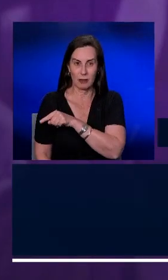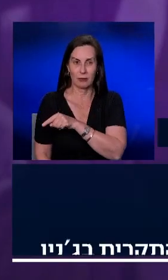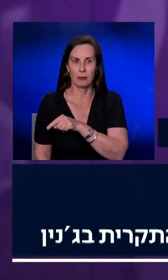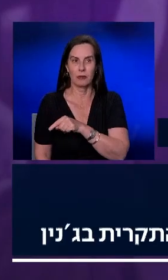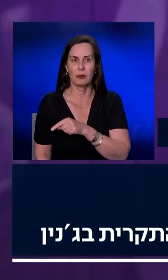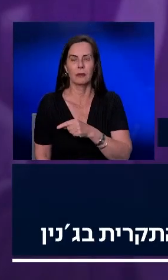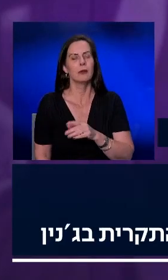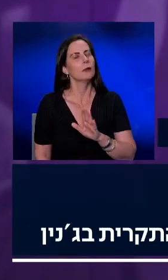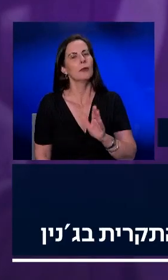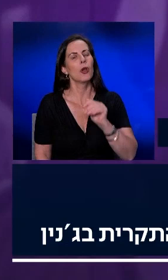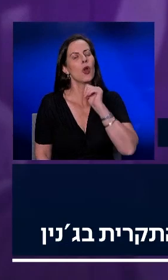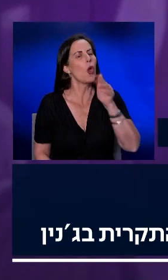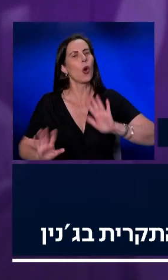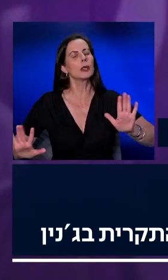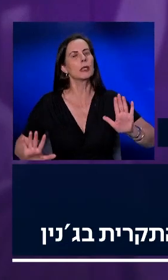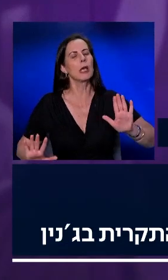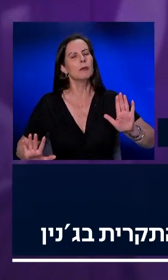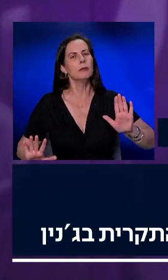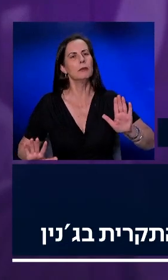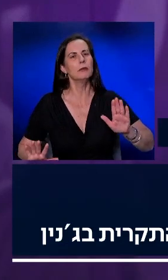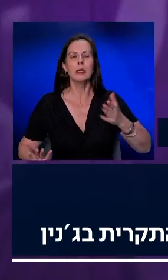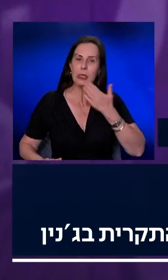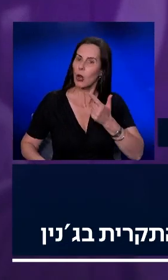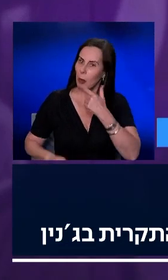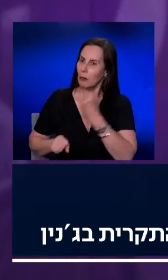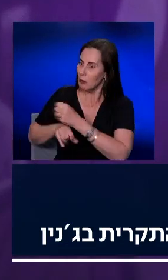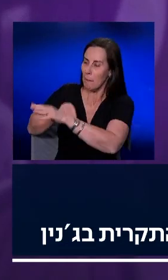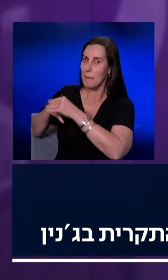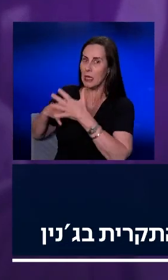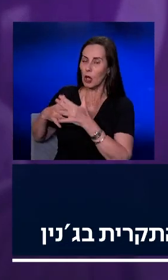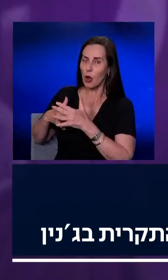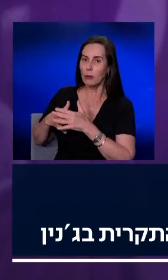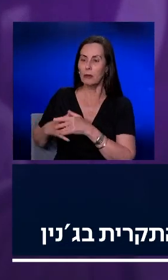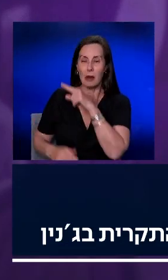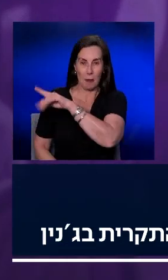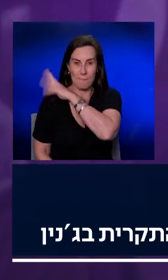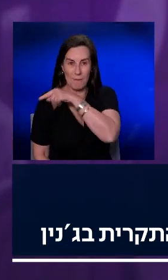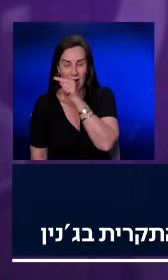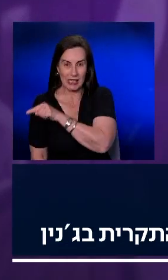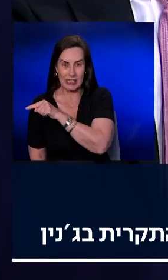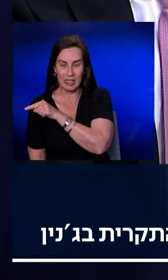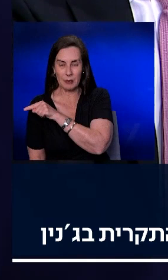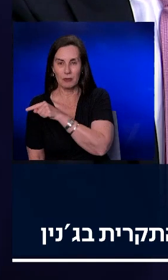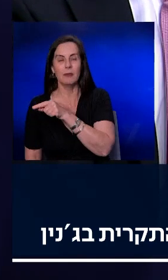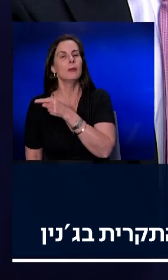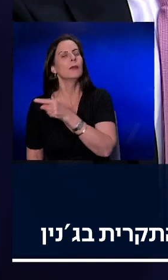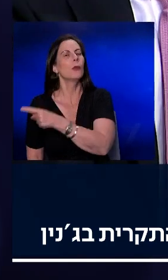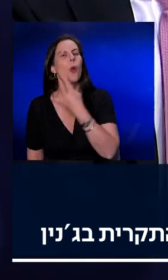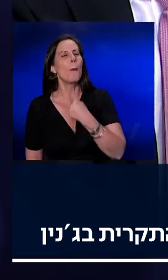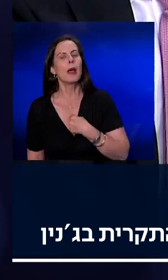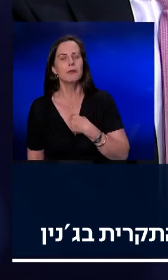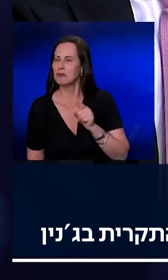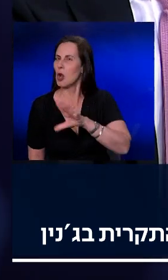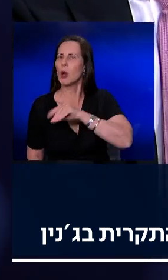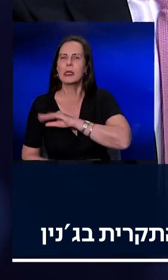מים קרים על המסרים הישראלים שקוראים לחקור במשותף את הרג העיתונאית. בכיר ברשות הפלסטינית שמקורב לאבו מאזן אומר לנו כך: לא נסכים